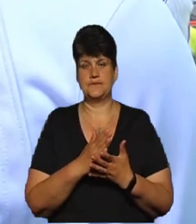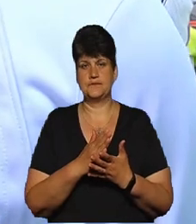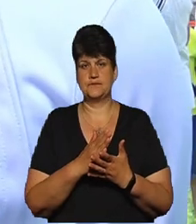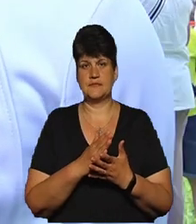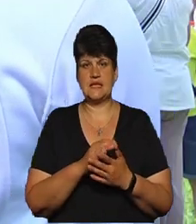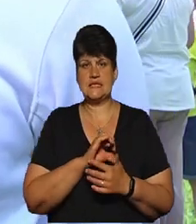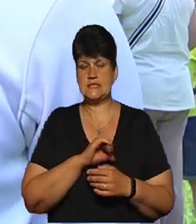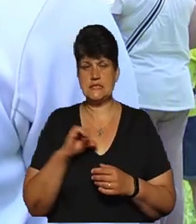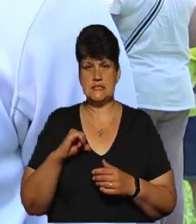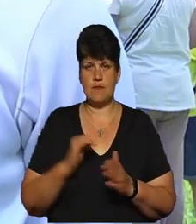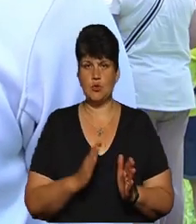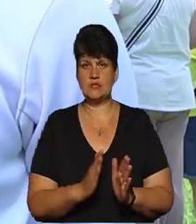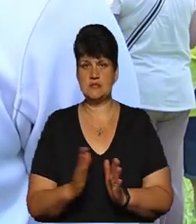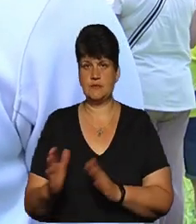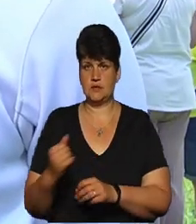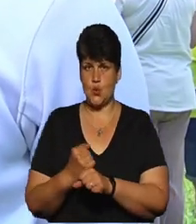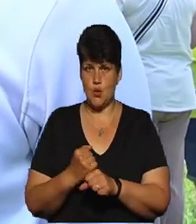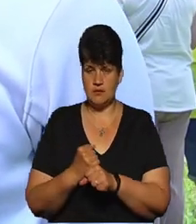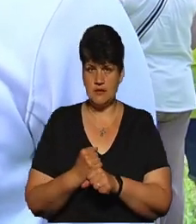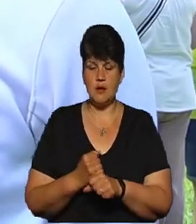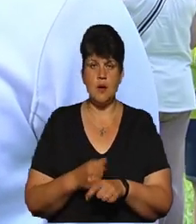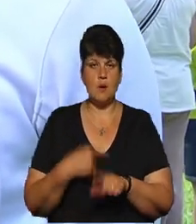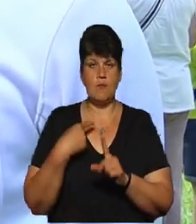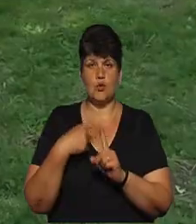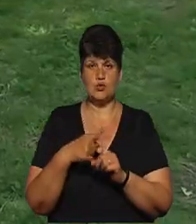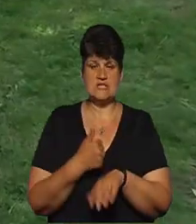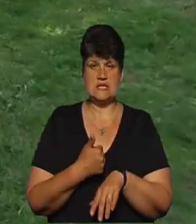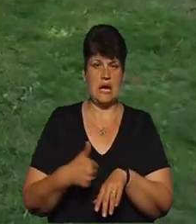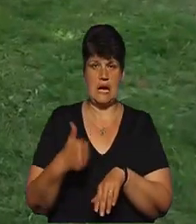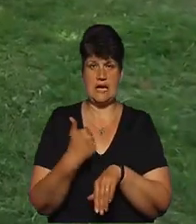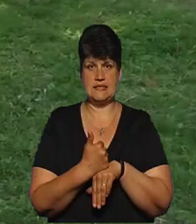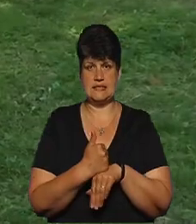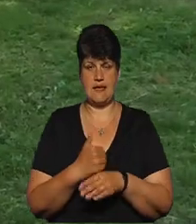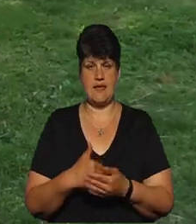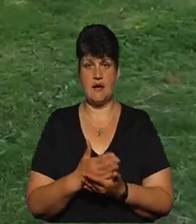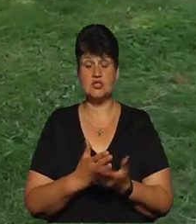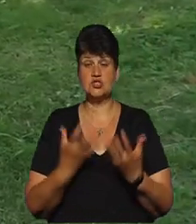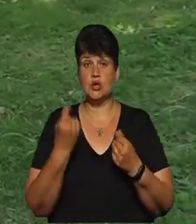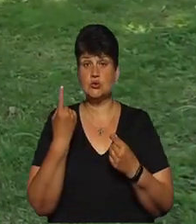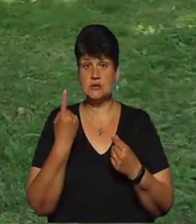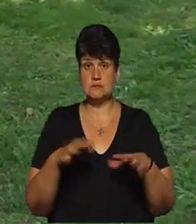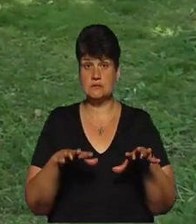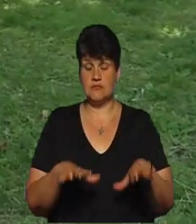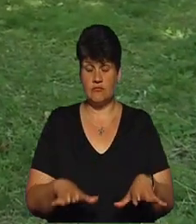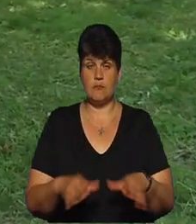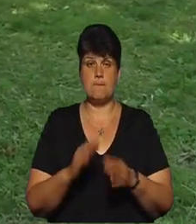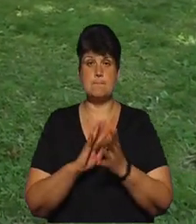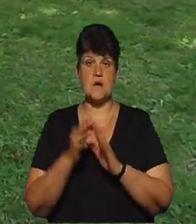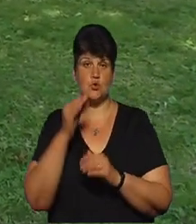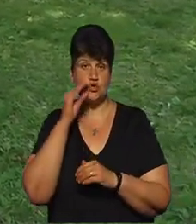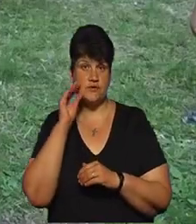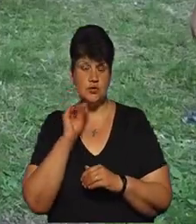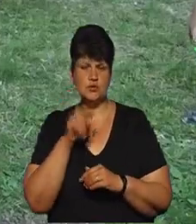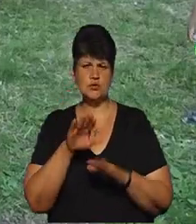Самодисципліна виробляється, і плюс лідерські якості. Ще одна локація в парку Шевченка туристична. Тут діти можуть